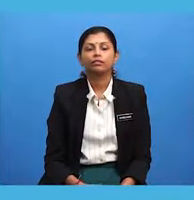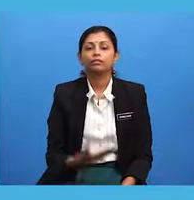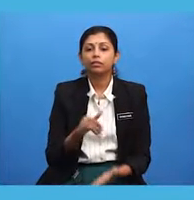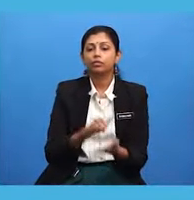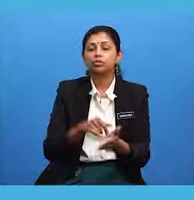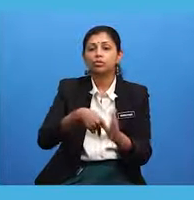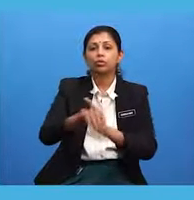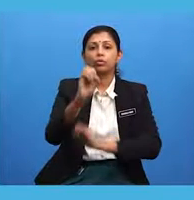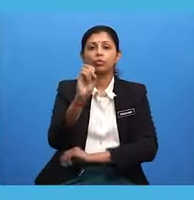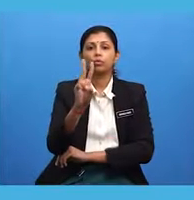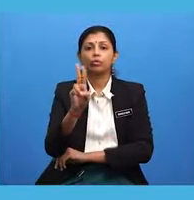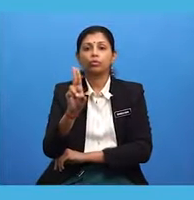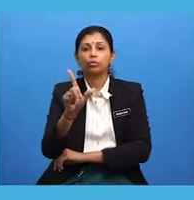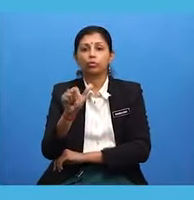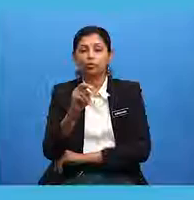pengovulan akan berlaku.